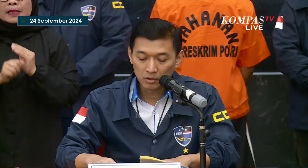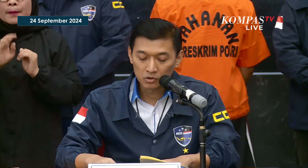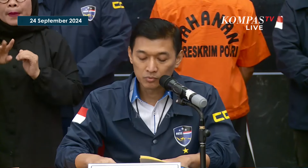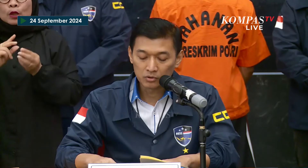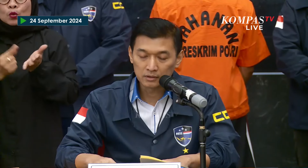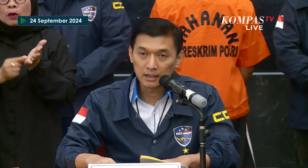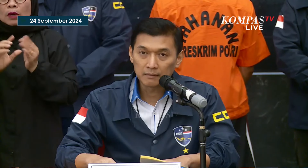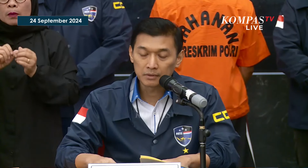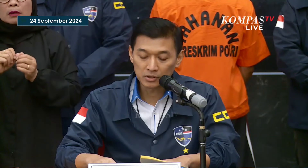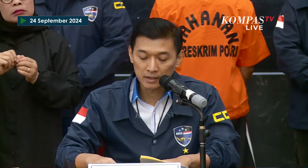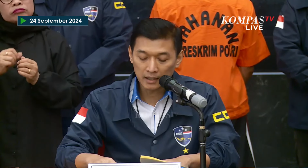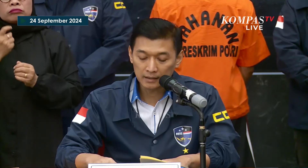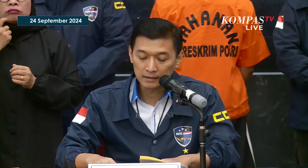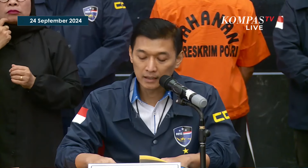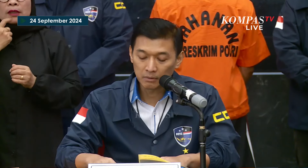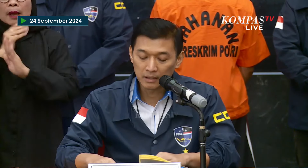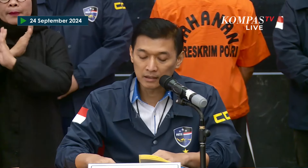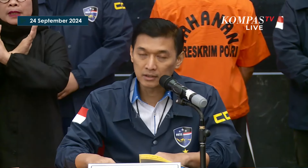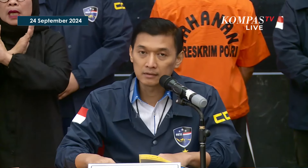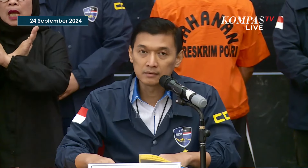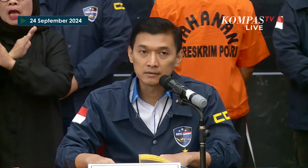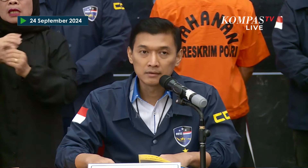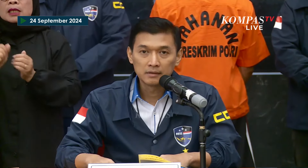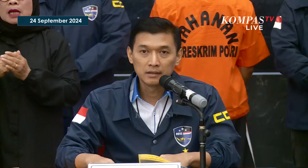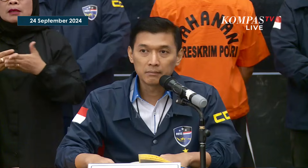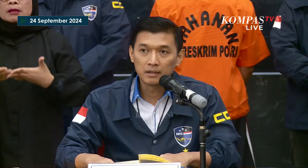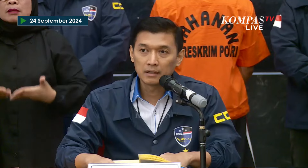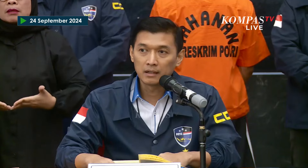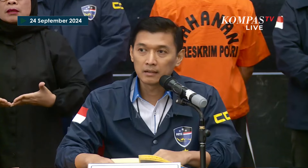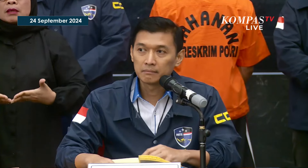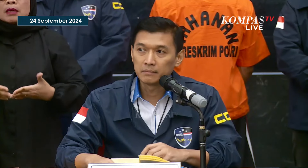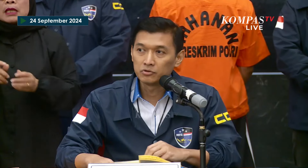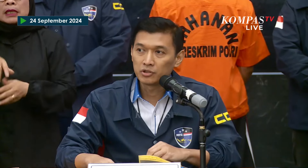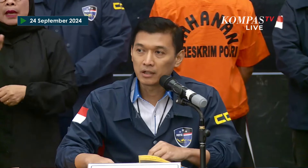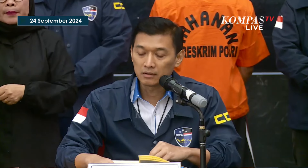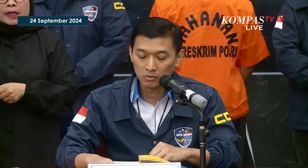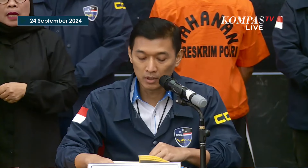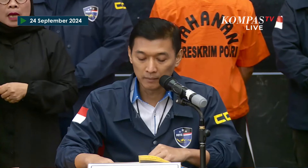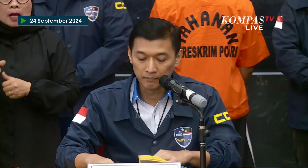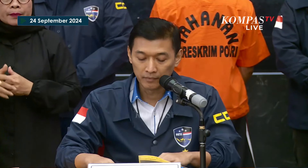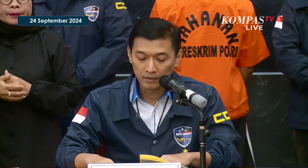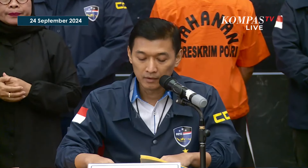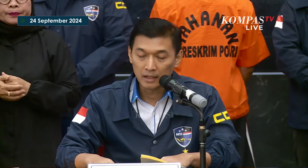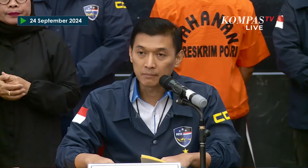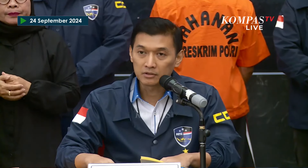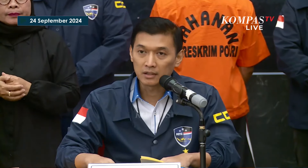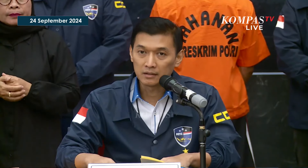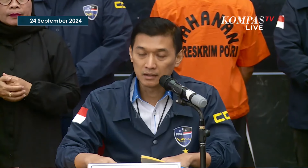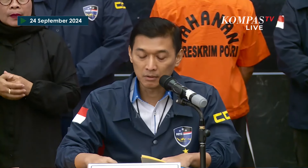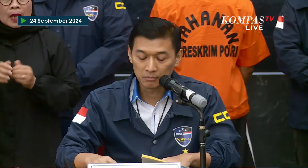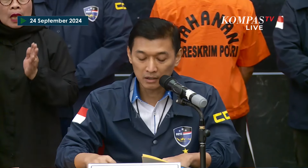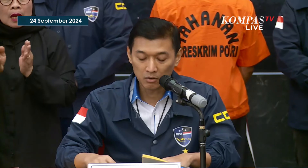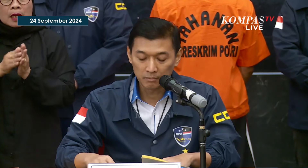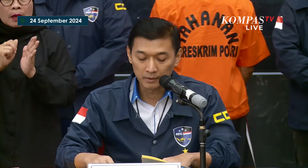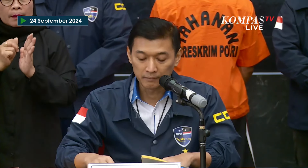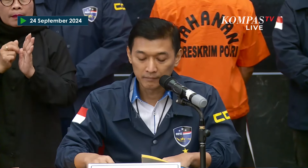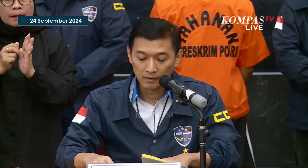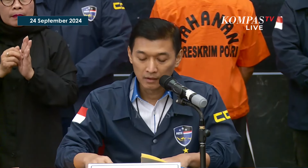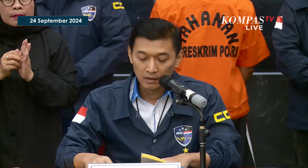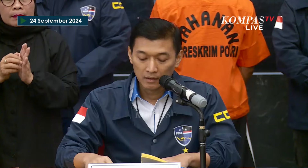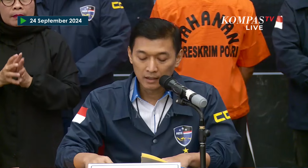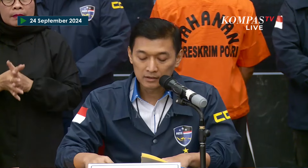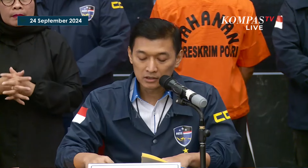8 tahun 2010 tentang pencegahan dan pemberantasan tindak pidana pencucian uang dan pasal 55